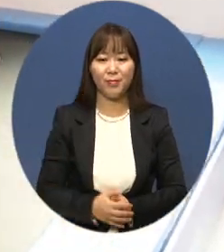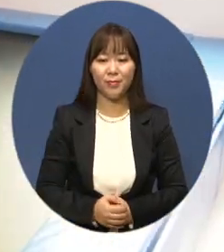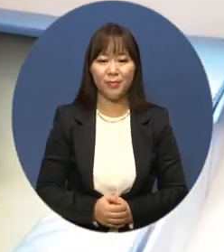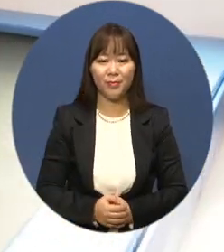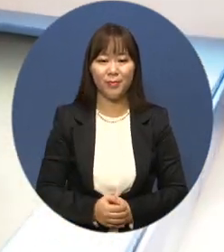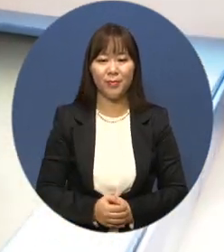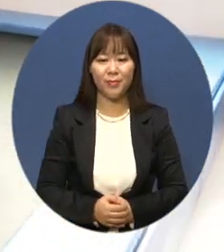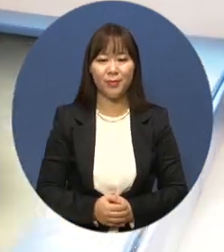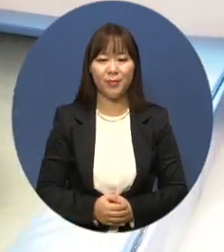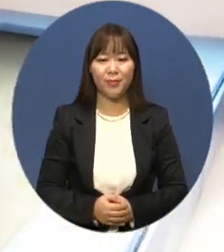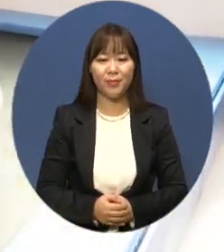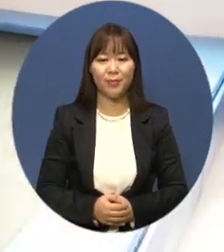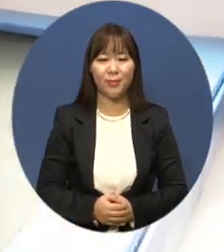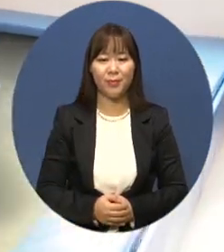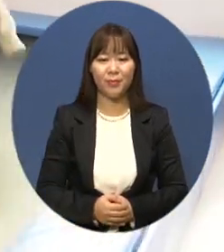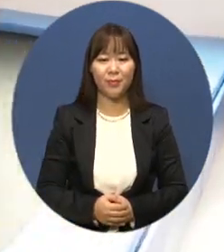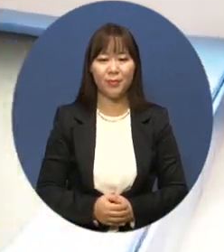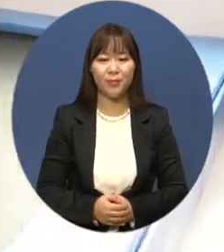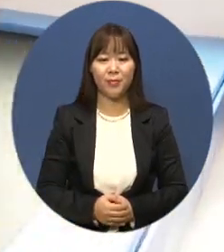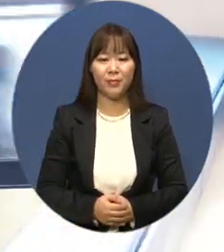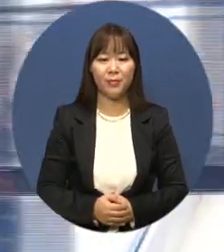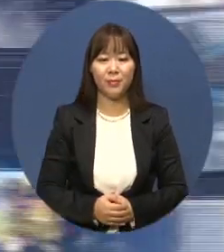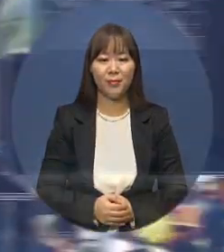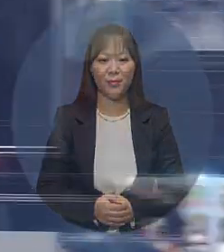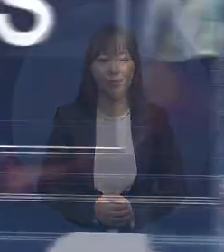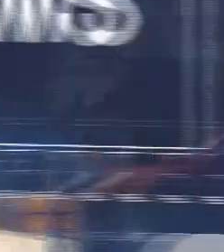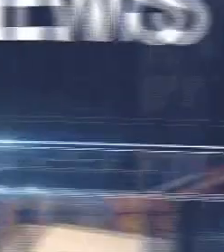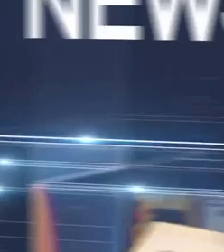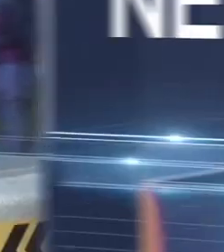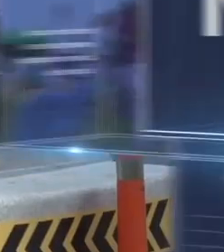있습니다. 복지TV 뉴스입니다.